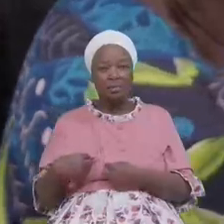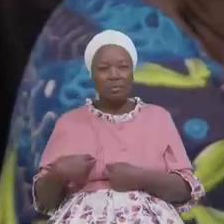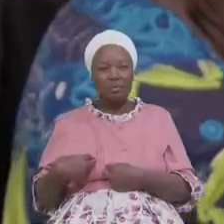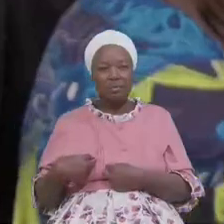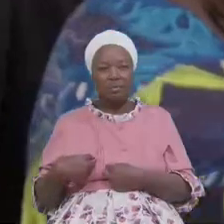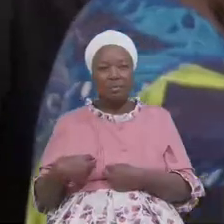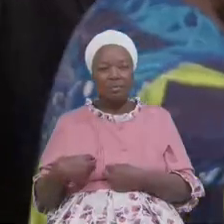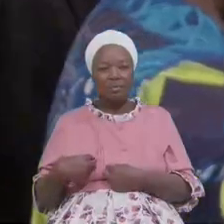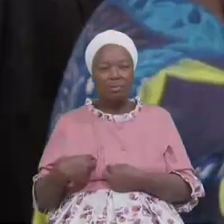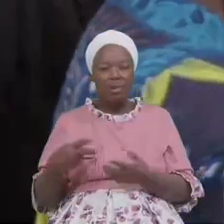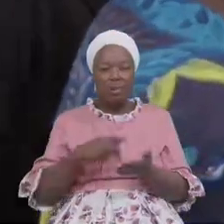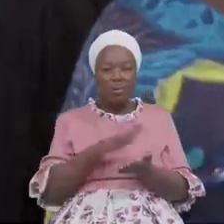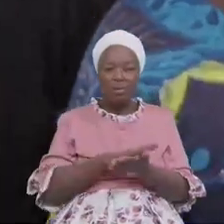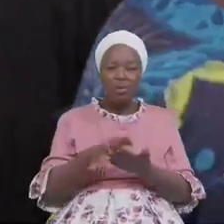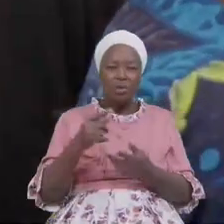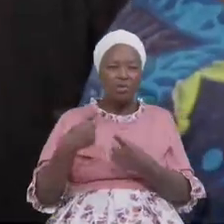cœur.